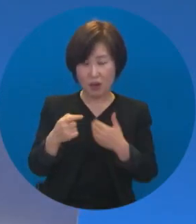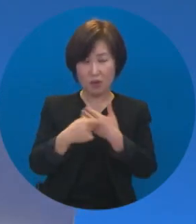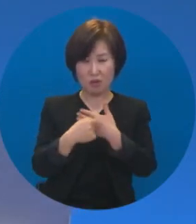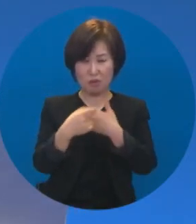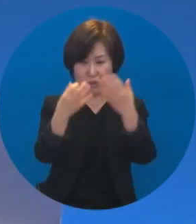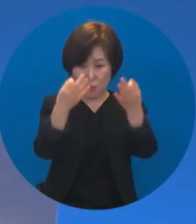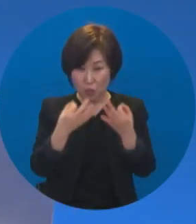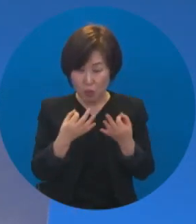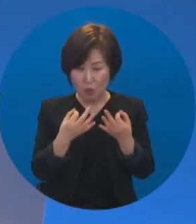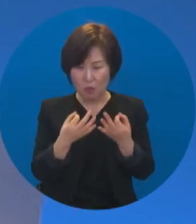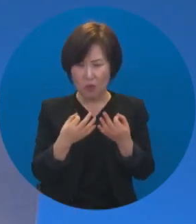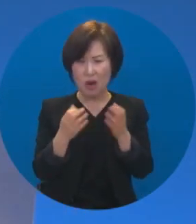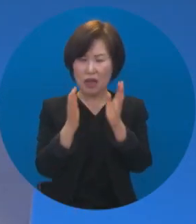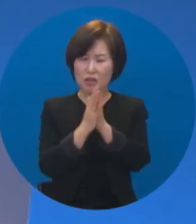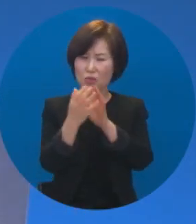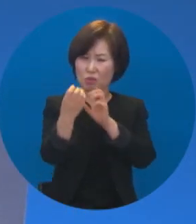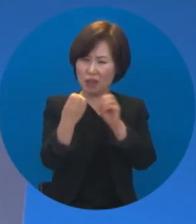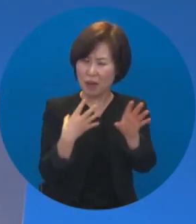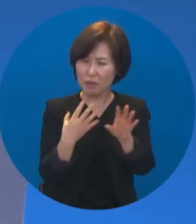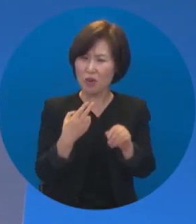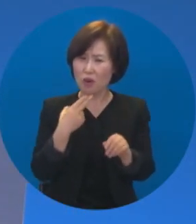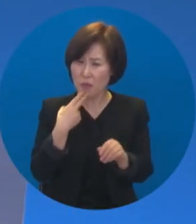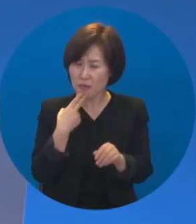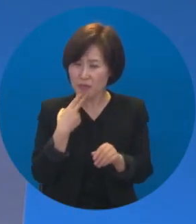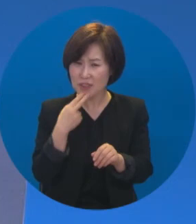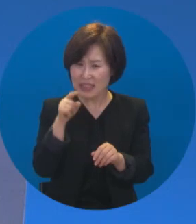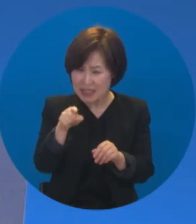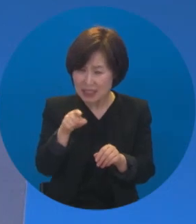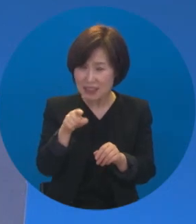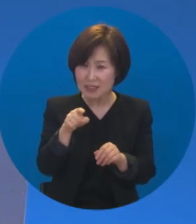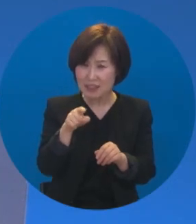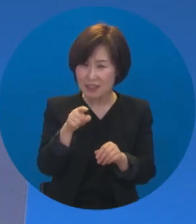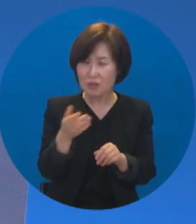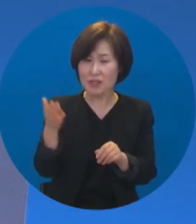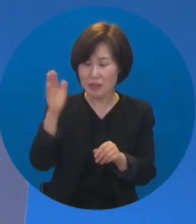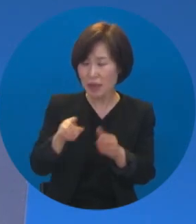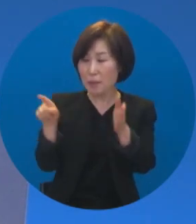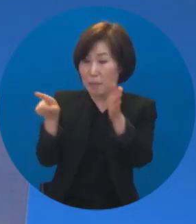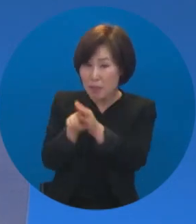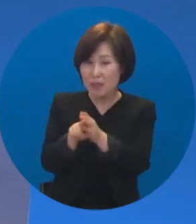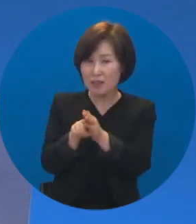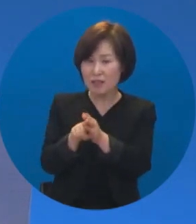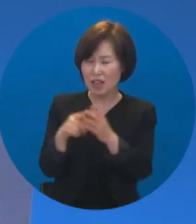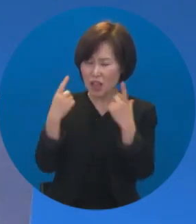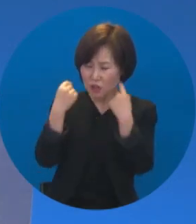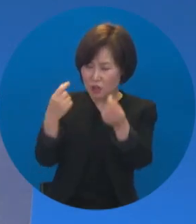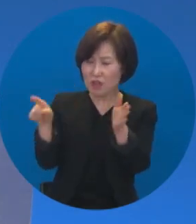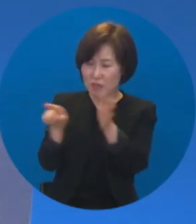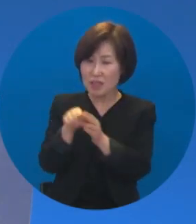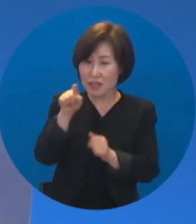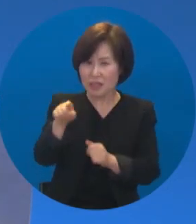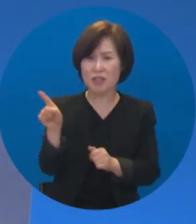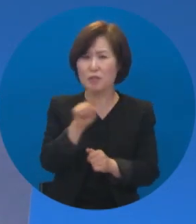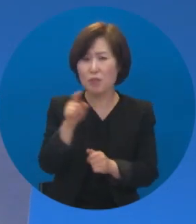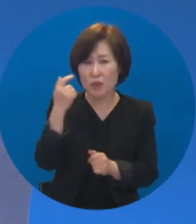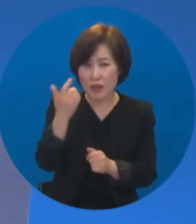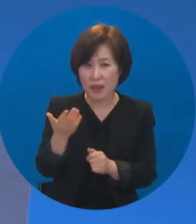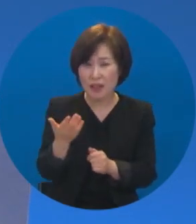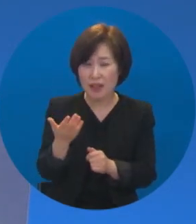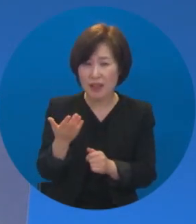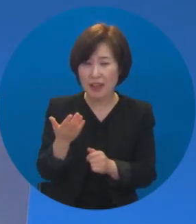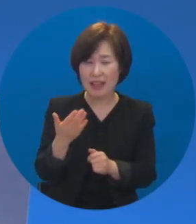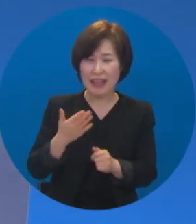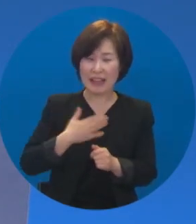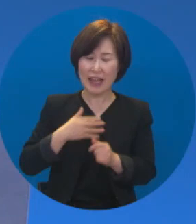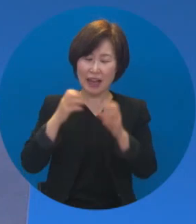응답되지도 않은 것 같은데 네가 여전히 믿고 있는 그게 뭔지 난 정말 궁금해. 그 사람에게 제가 우리가 전해야